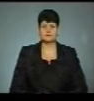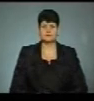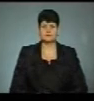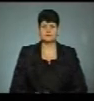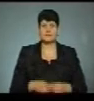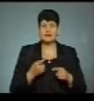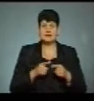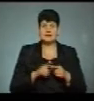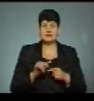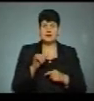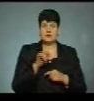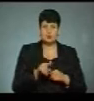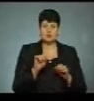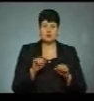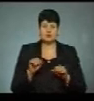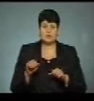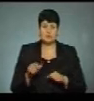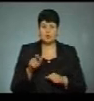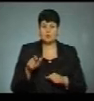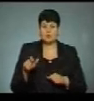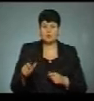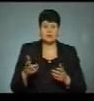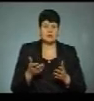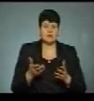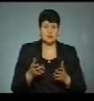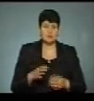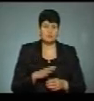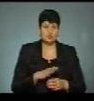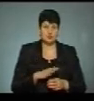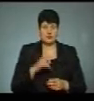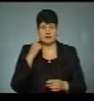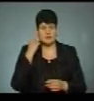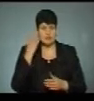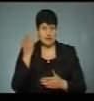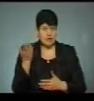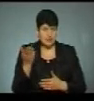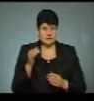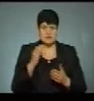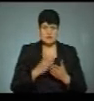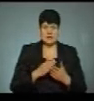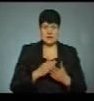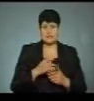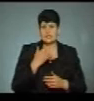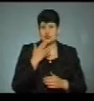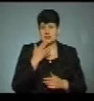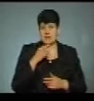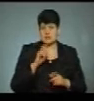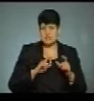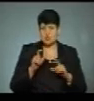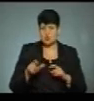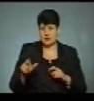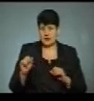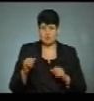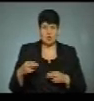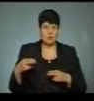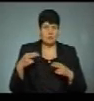Це для того, що, можливо, люди, які побували в Китаї, у нас є іноземні студенти, які, можливо,